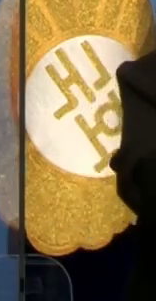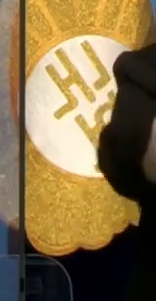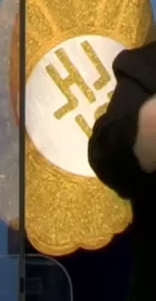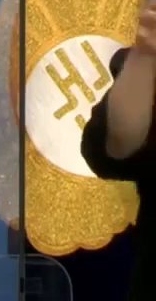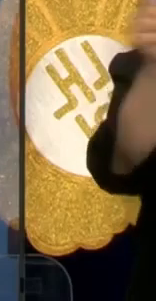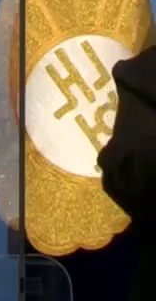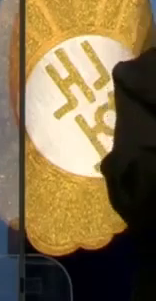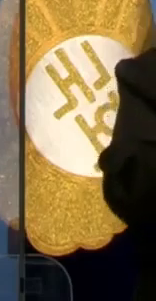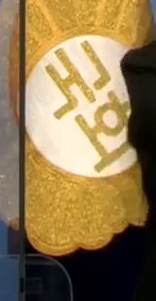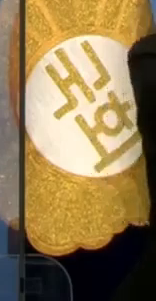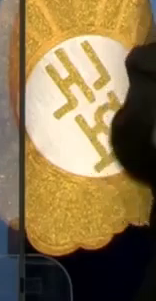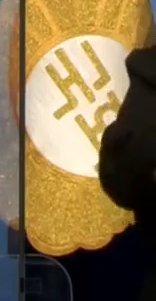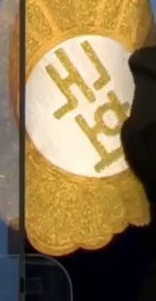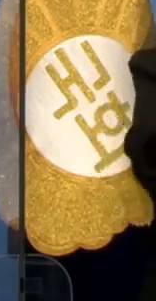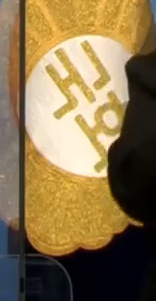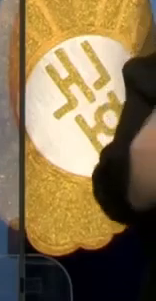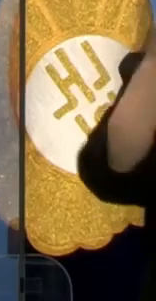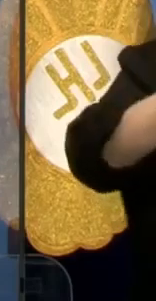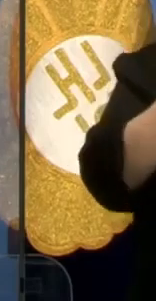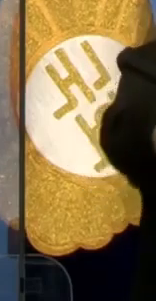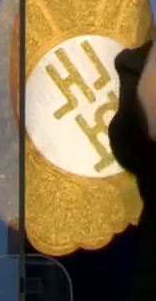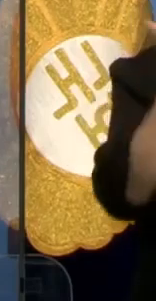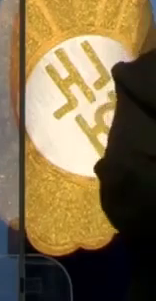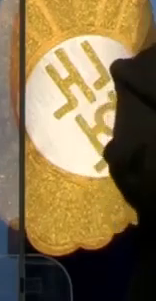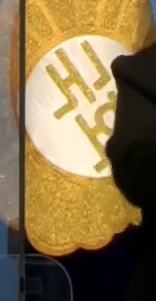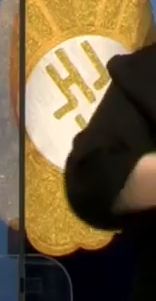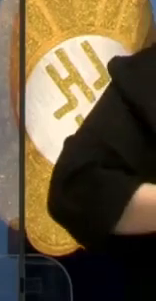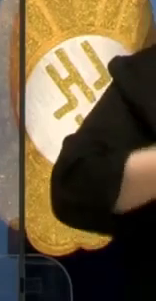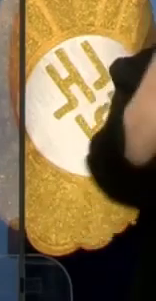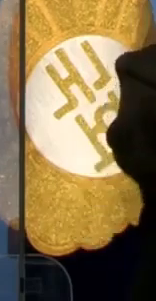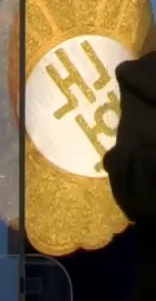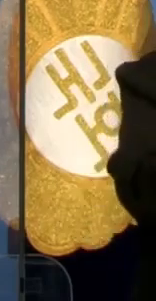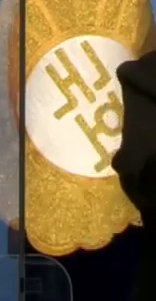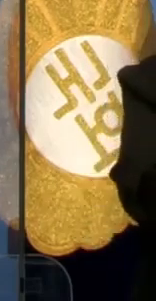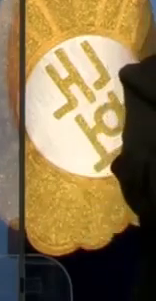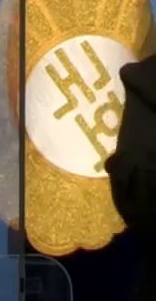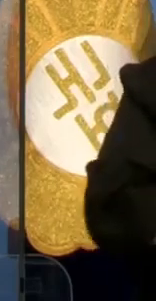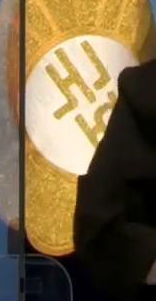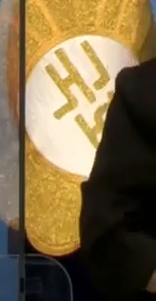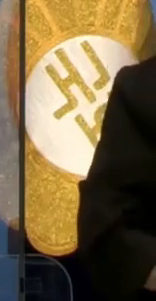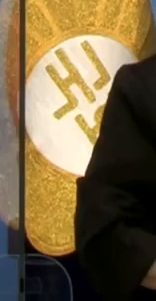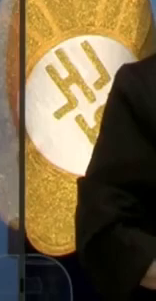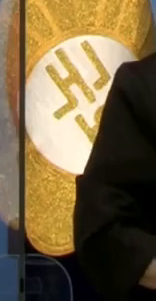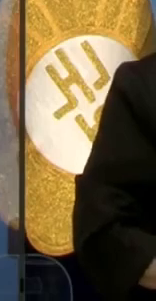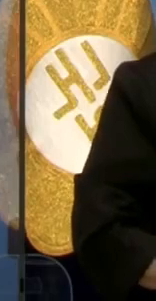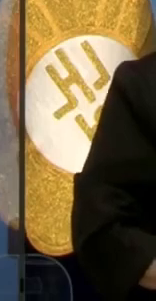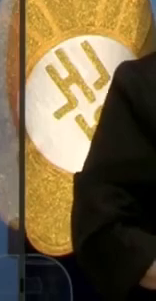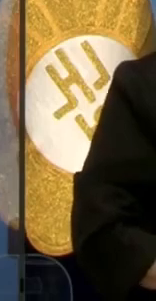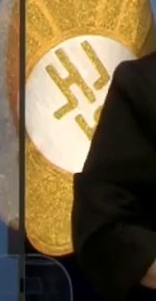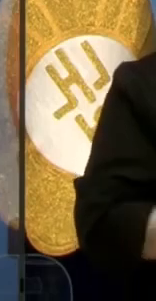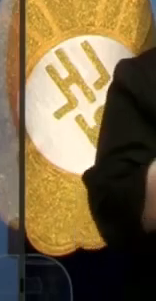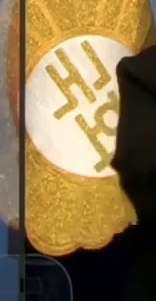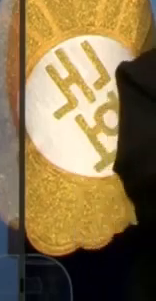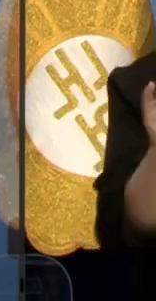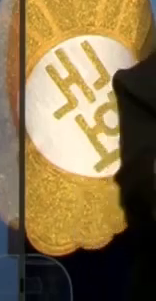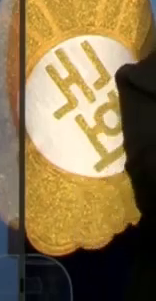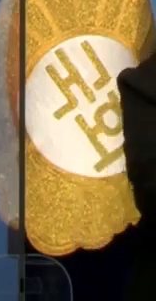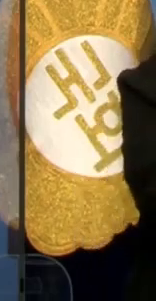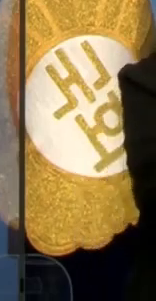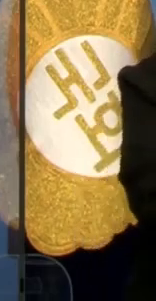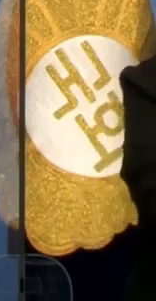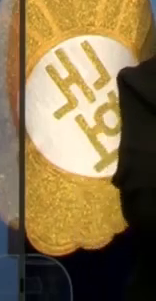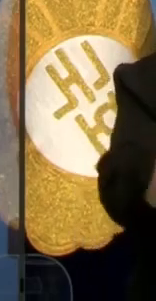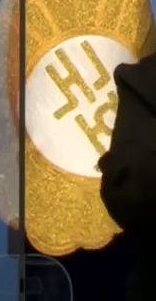삶, 나아가 국민 전체의 삶을 따뜻하게 보살펴 주실 분입니다. 민생을 보듬기 위해서